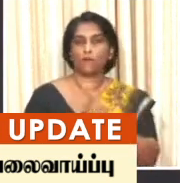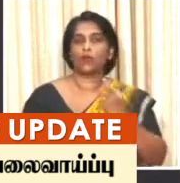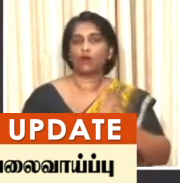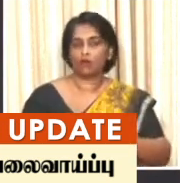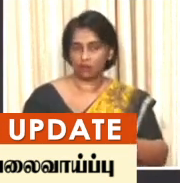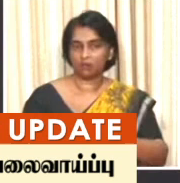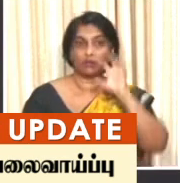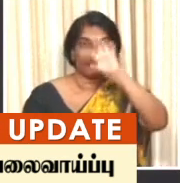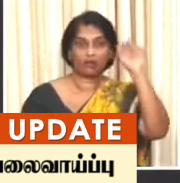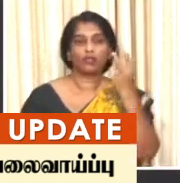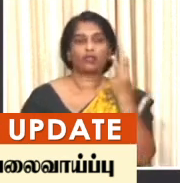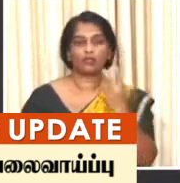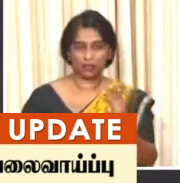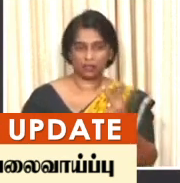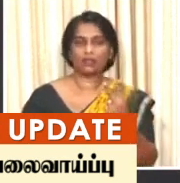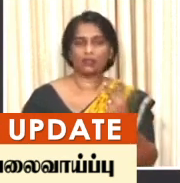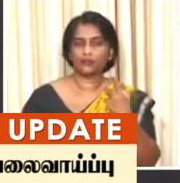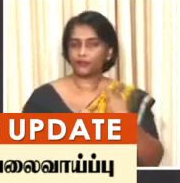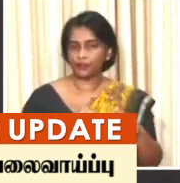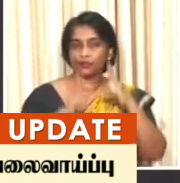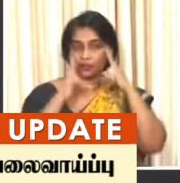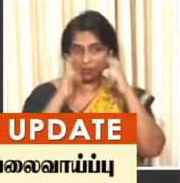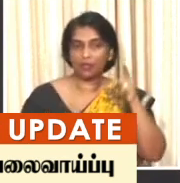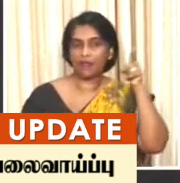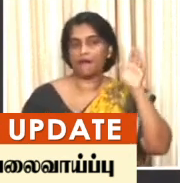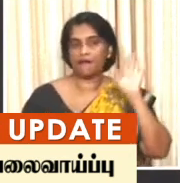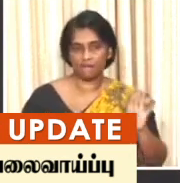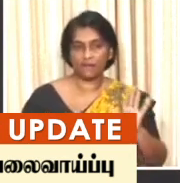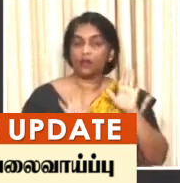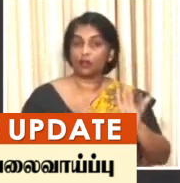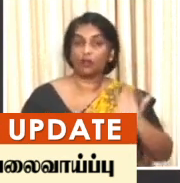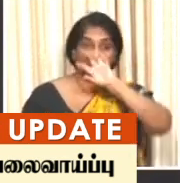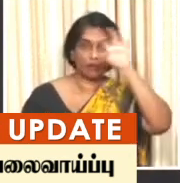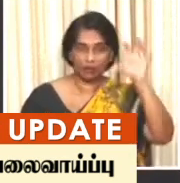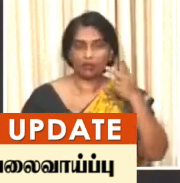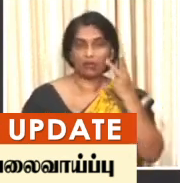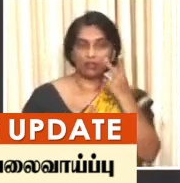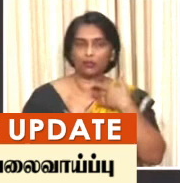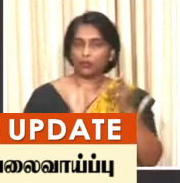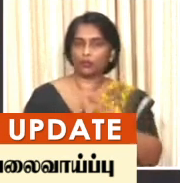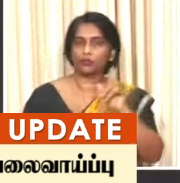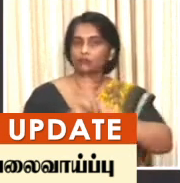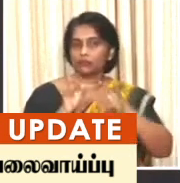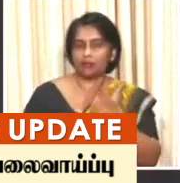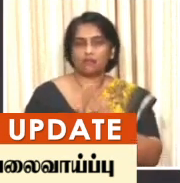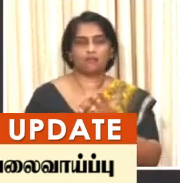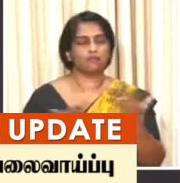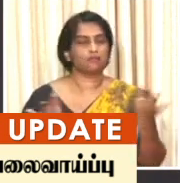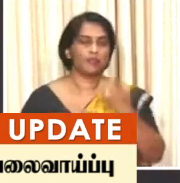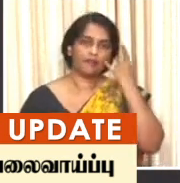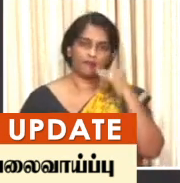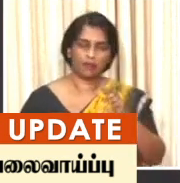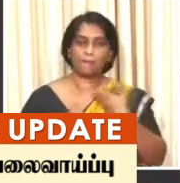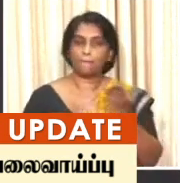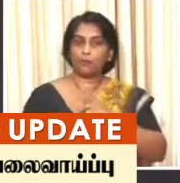අවස්ථාව රටවල් දෙකක විතරක් මේ මැද පෙරදිග කලාපයේ තිබුණා. නමුත් ඒ රටවල් එක්ක අපි සාකච්ඡා කරා මේක නතර කරන්න ඒක බැරි වුණා. කොහොම වුණත්